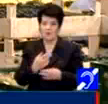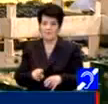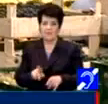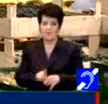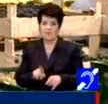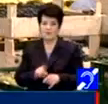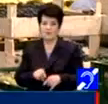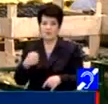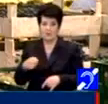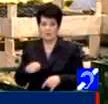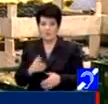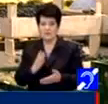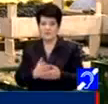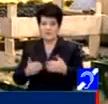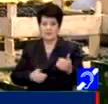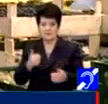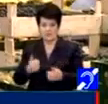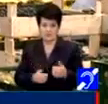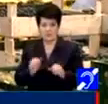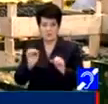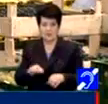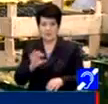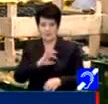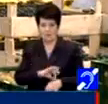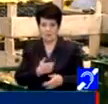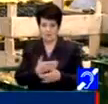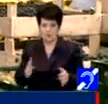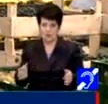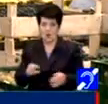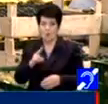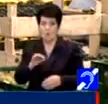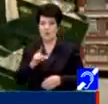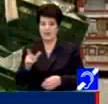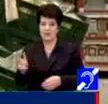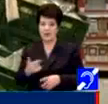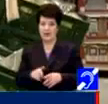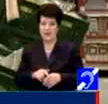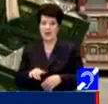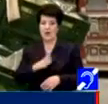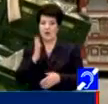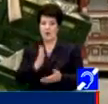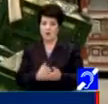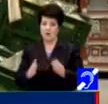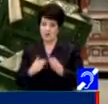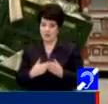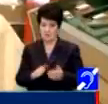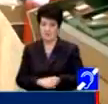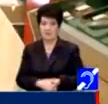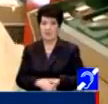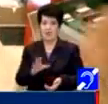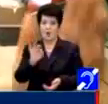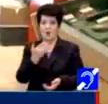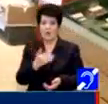pungi. Există soluții alternative, se poate folosi orice tip de pungă pe care aceștia o dețin la domiciliu. Ok,